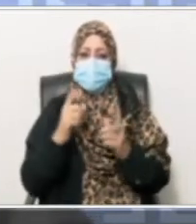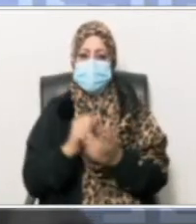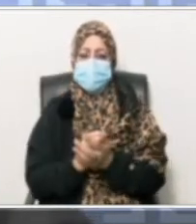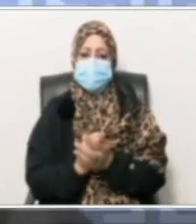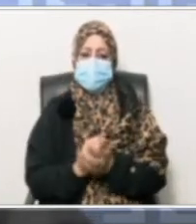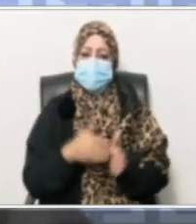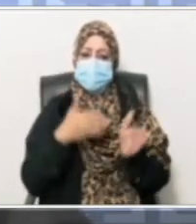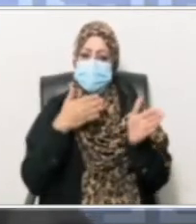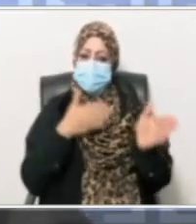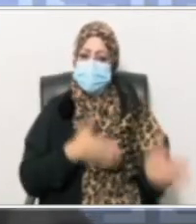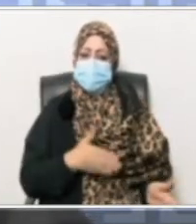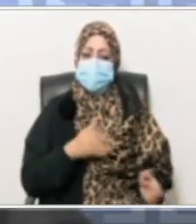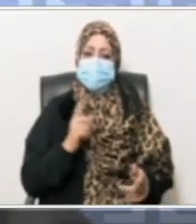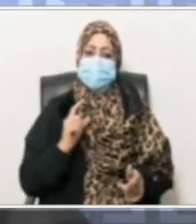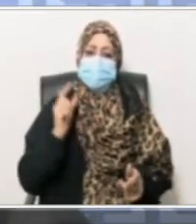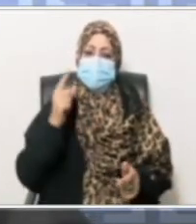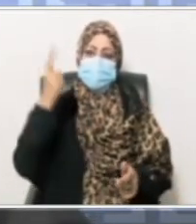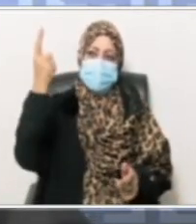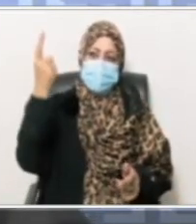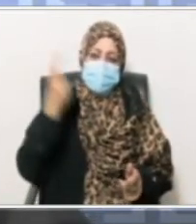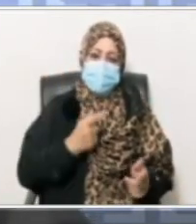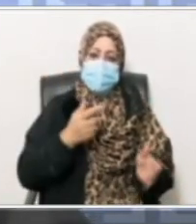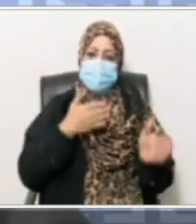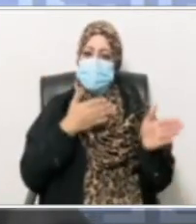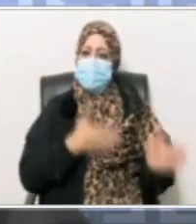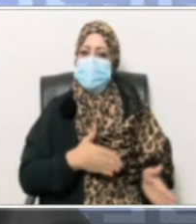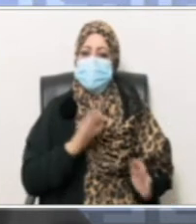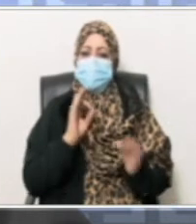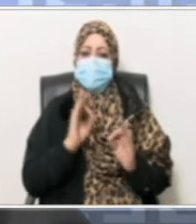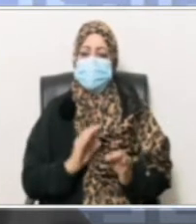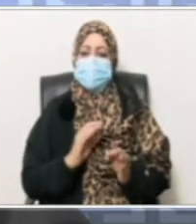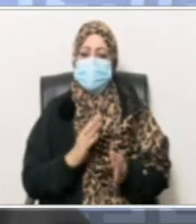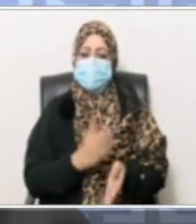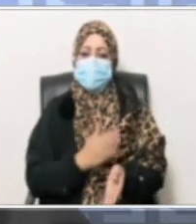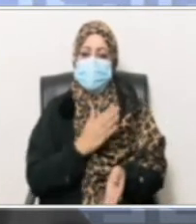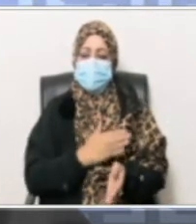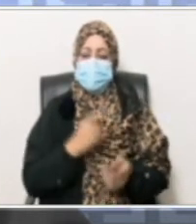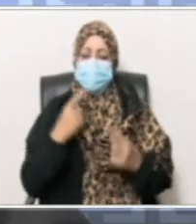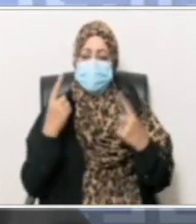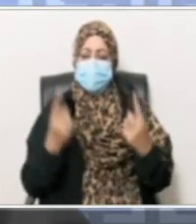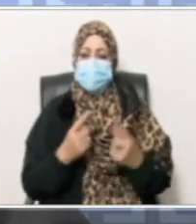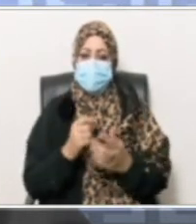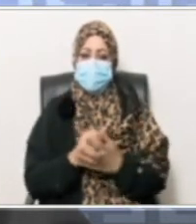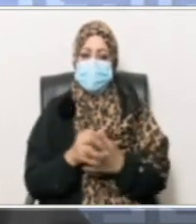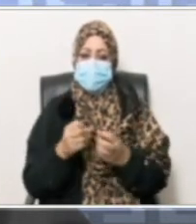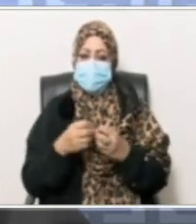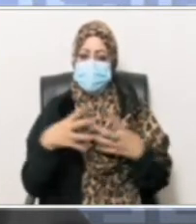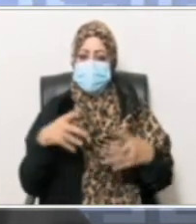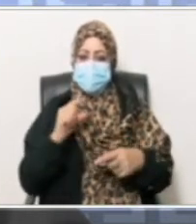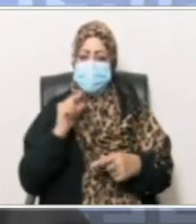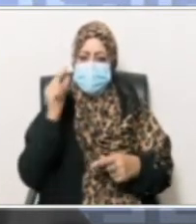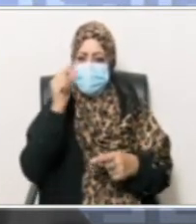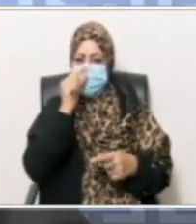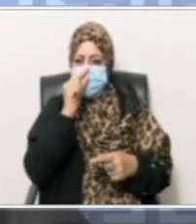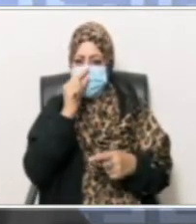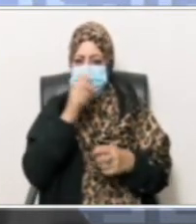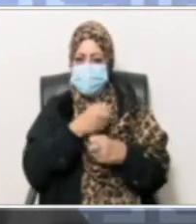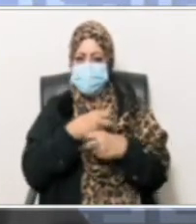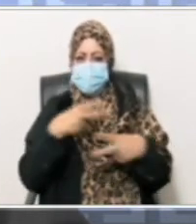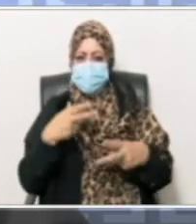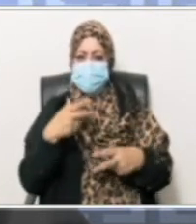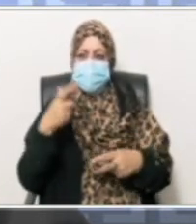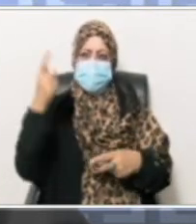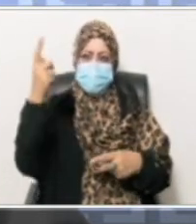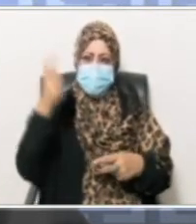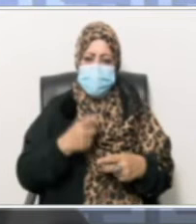وبعد اكتمال الدين وانقضاء الرسل وانقطاع الرسائل، ترك الله